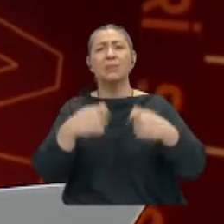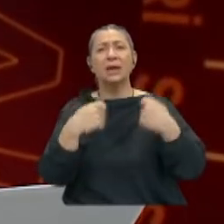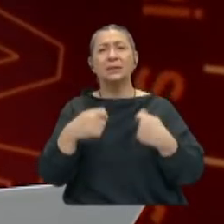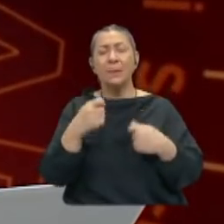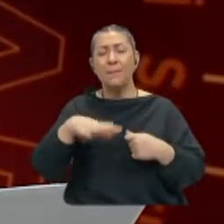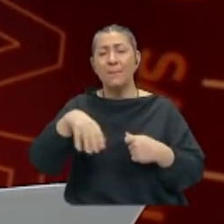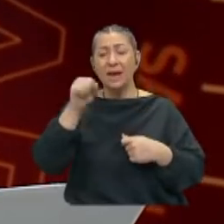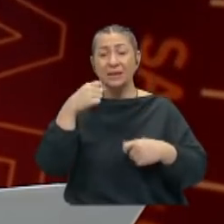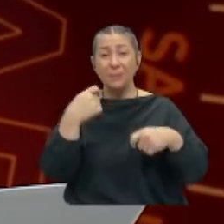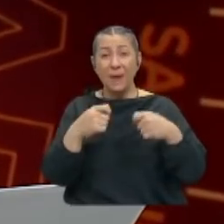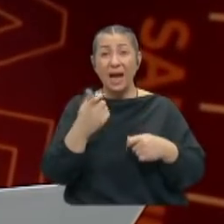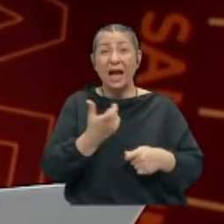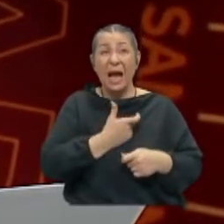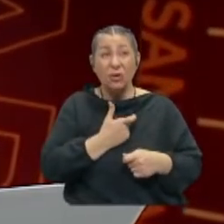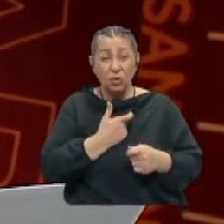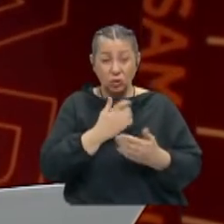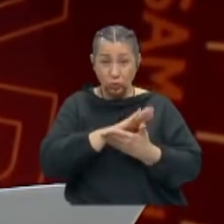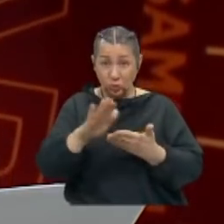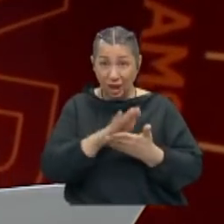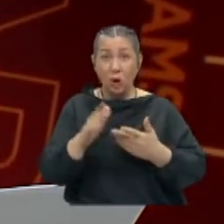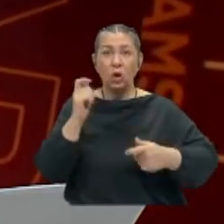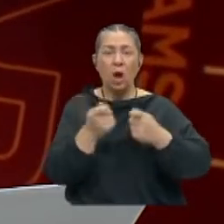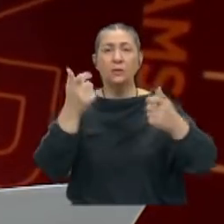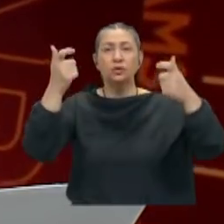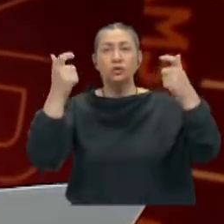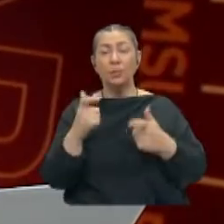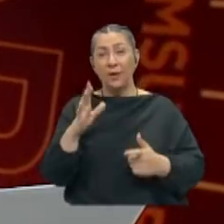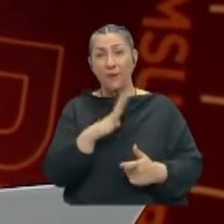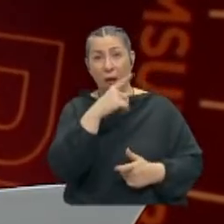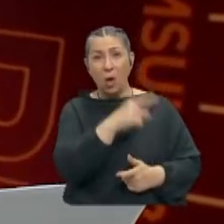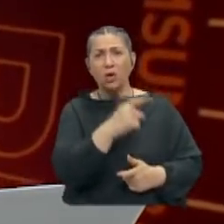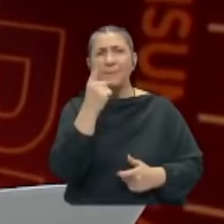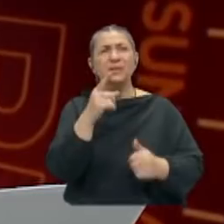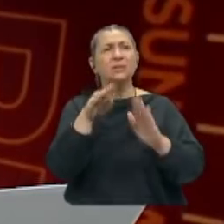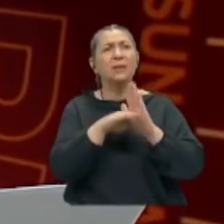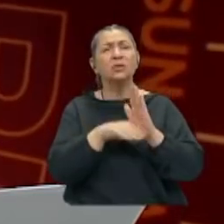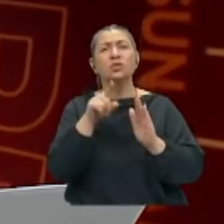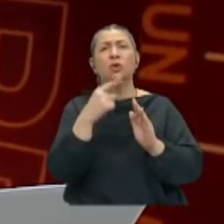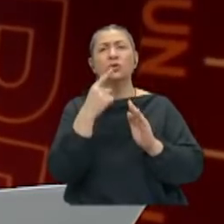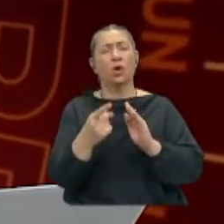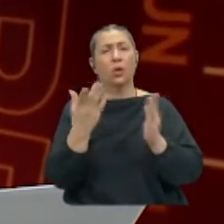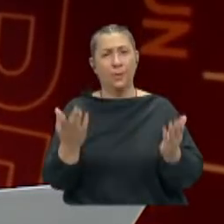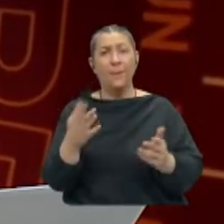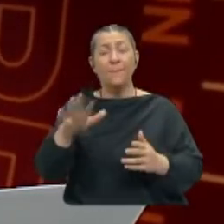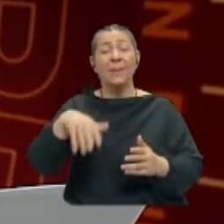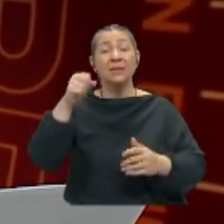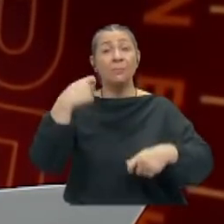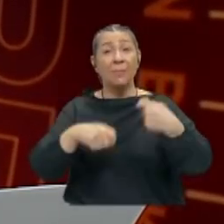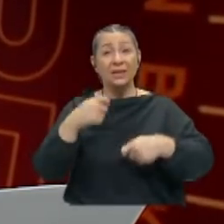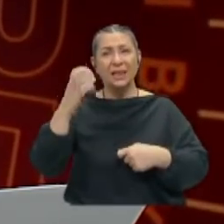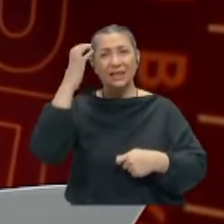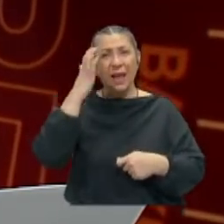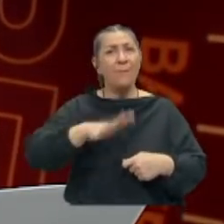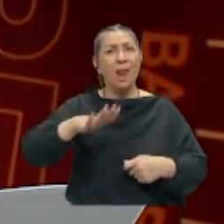Bankası'nın Merkez Bankası Kanunu ile düzenlenen görev ve sorumlulukları var. Orada birinci maddede şöyle diyor. Merkez Bankası'nın